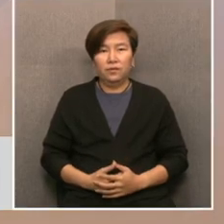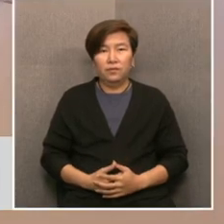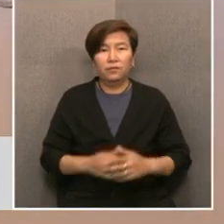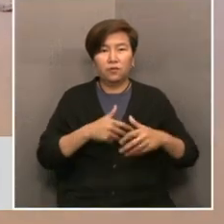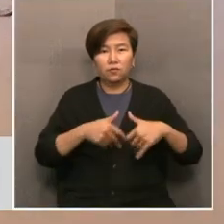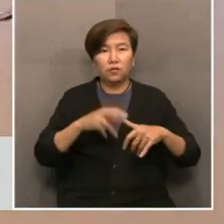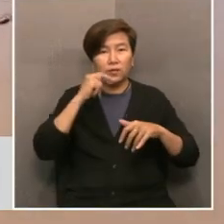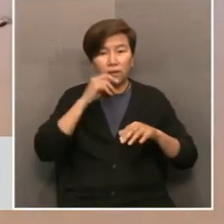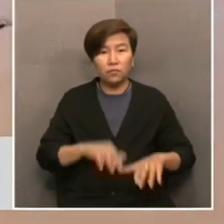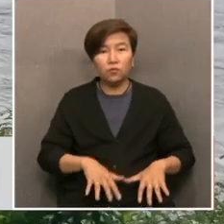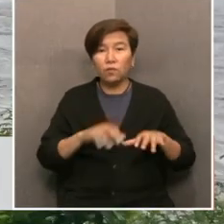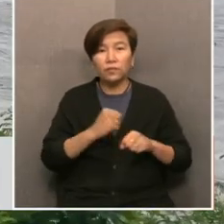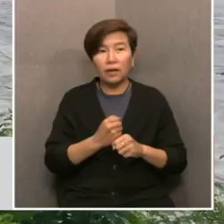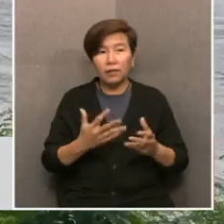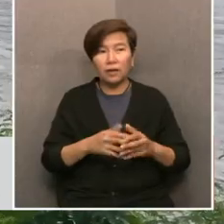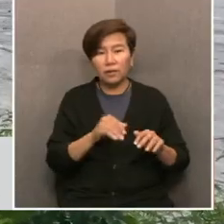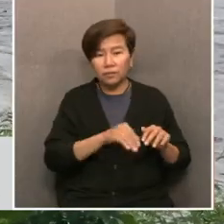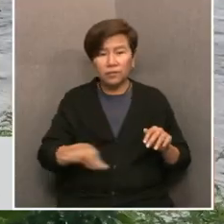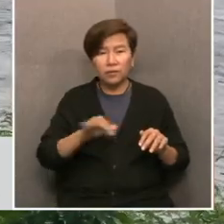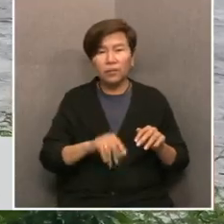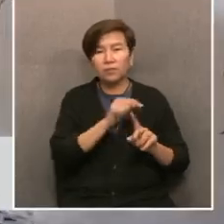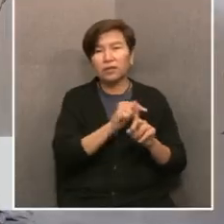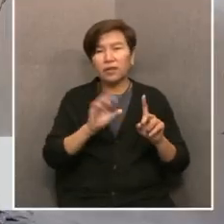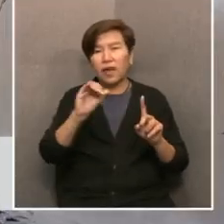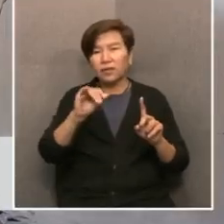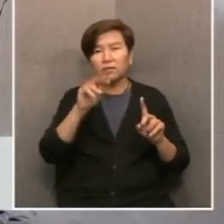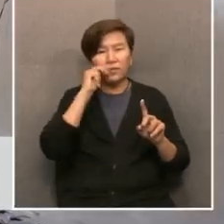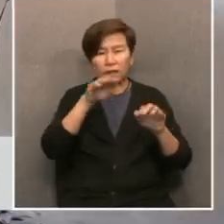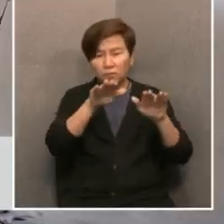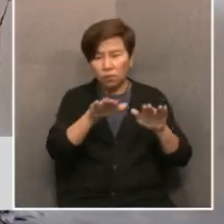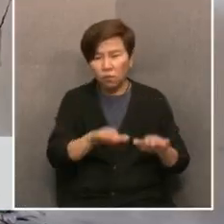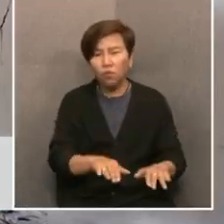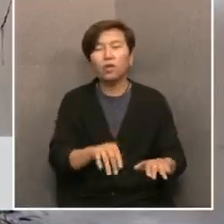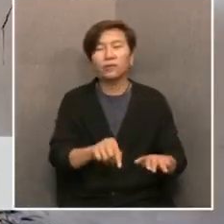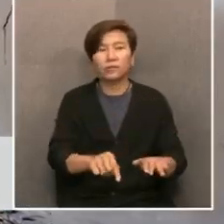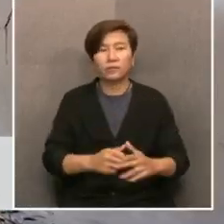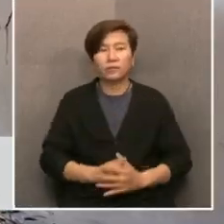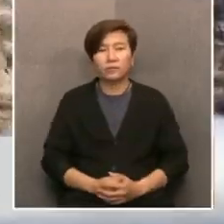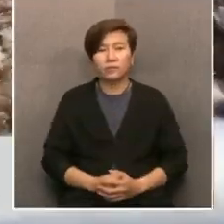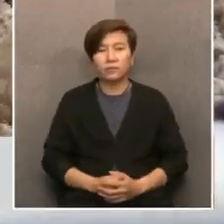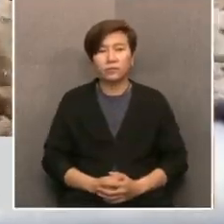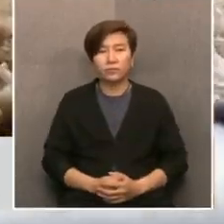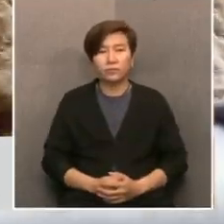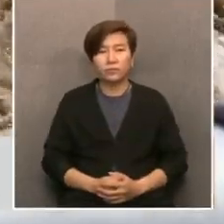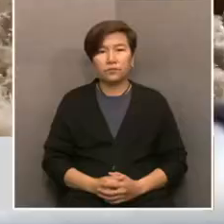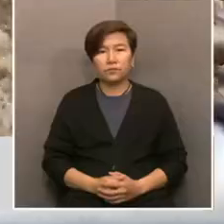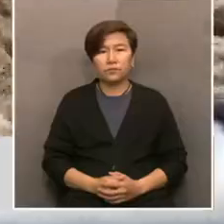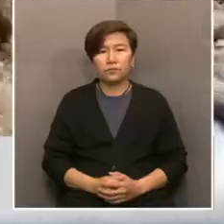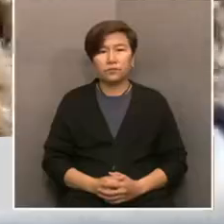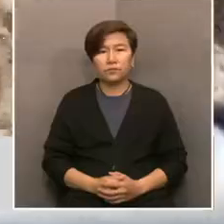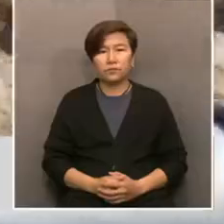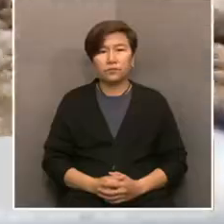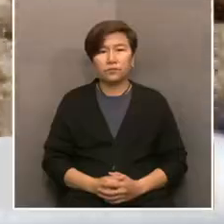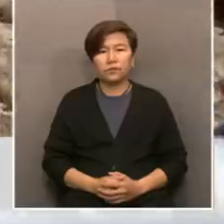ย100ทำไงเราจะผันออกไปสัก50เพื่อจะให้ระดับน้ำเนี่ยมันลดลงหรือว่าผันออกไปสัก30เพื่อให้มันไม่สามารถไหลล้นออกมา ลักษณะ